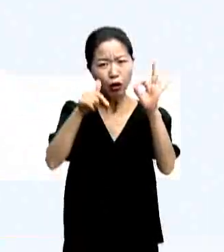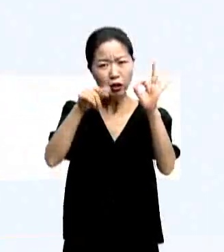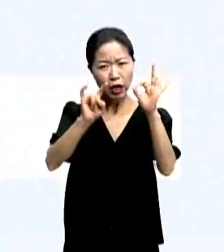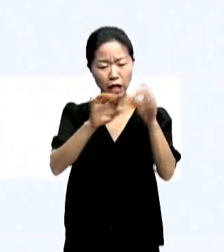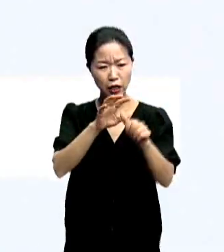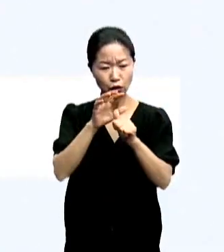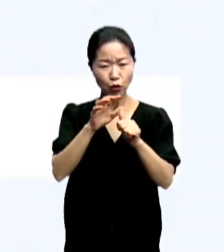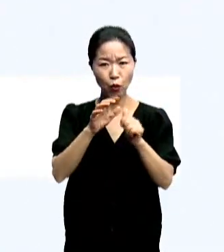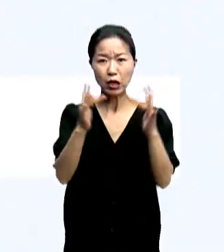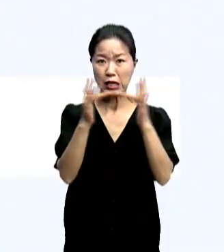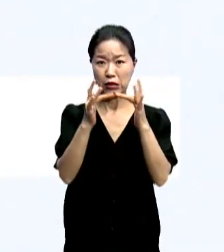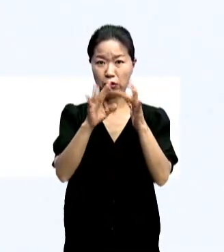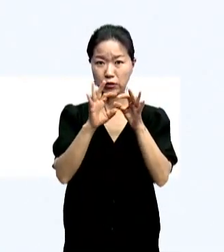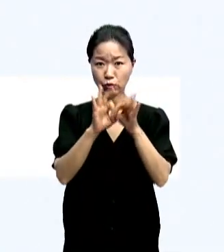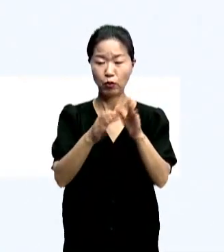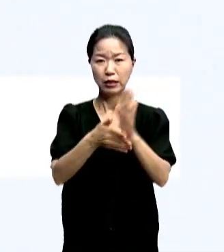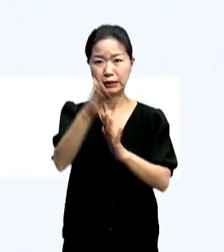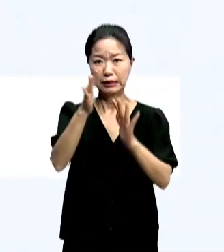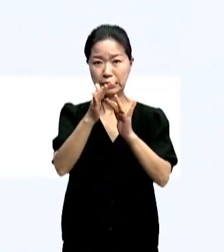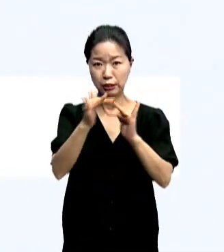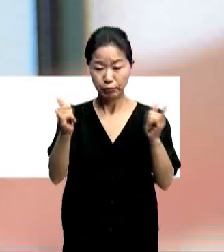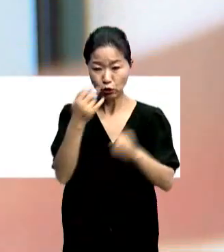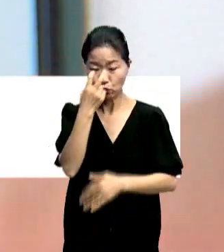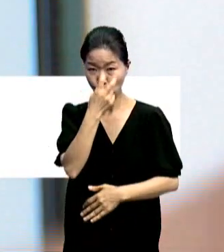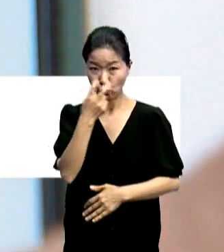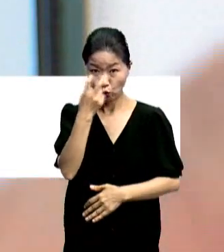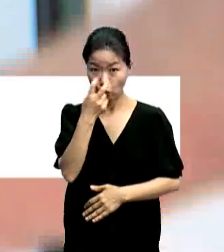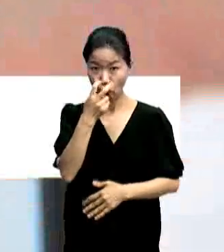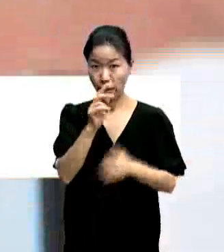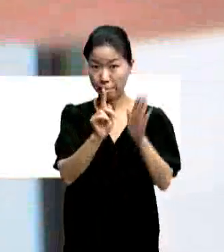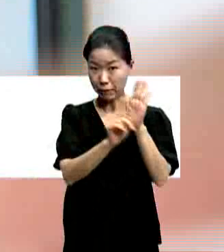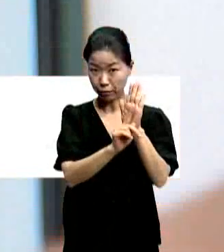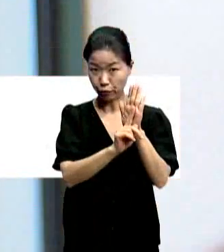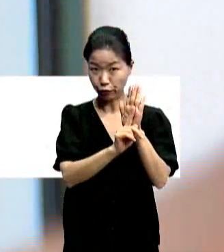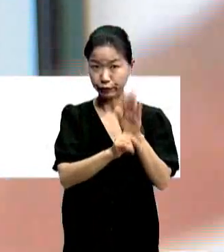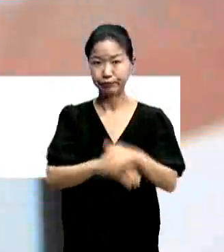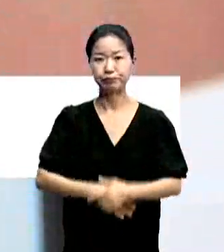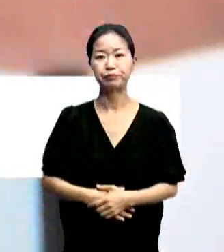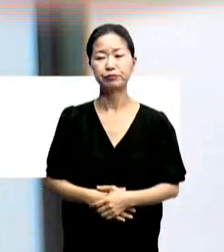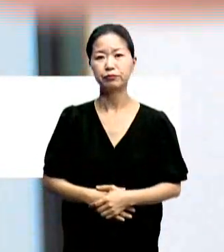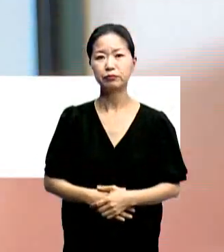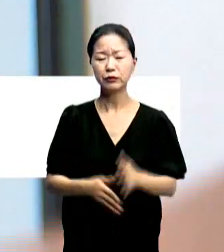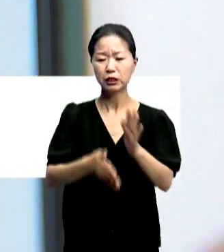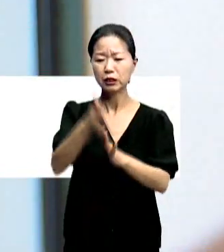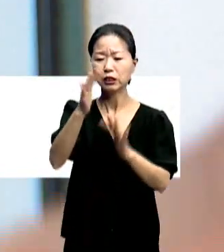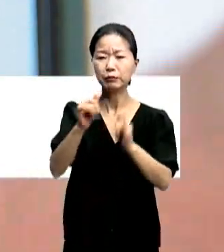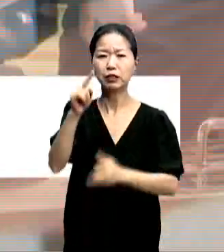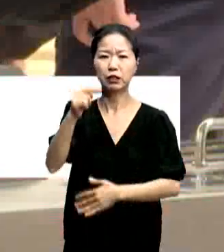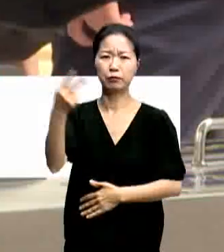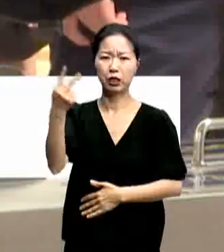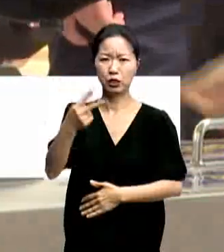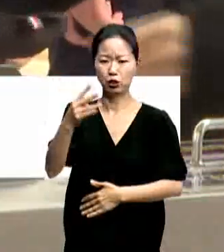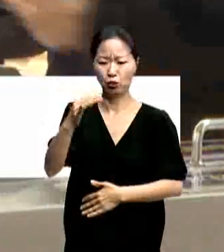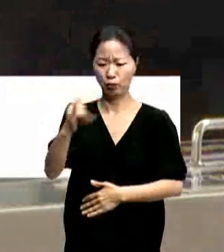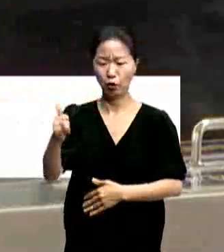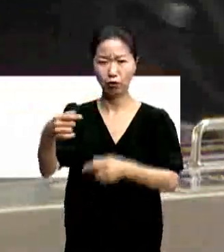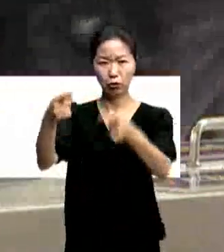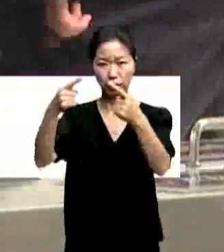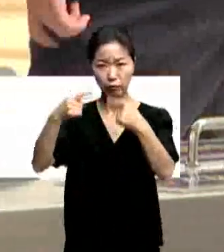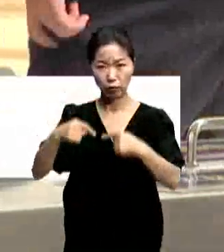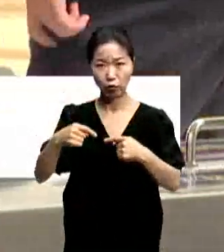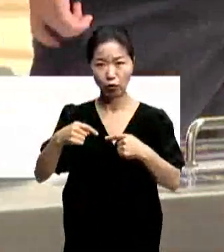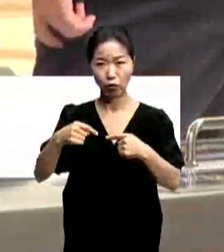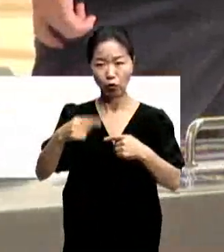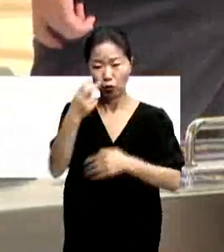인터넷 시민 설문 조사를 진행한 결과 이같이 나왔다고 밝혔습니다 시민 12 2,000여명이 참여한 이번 설문